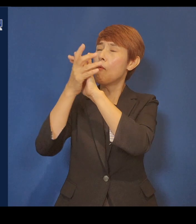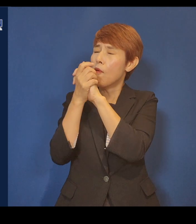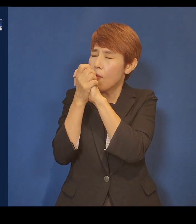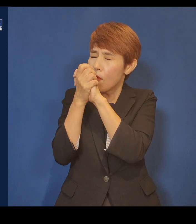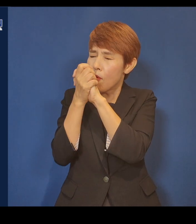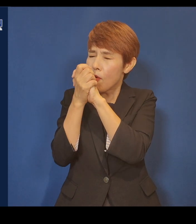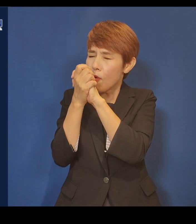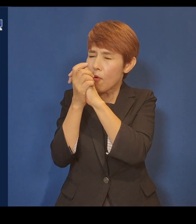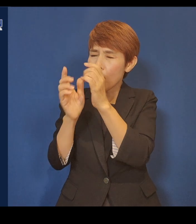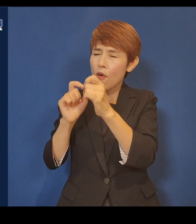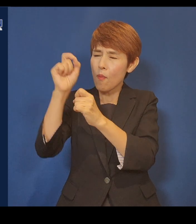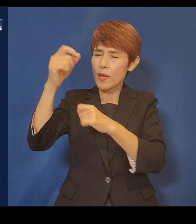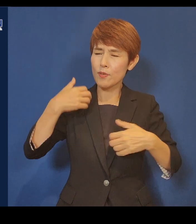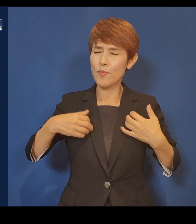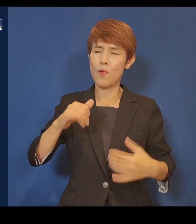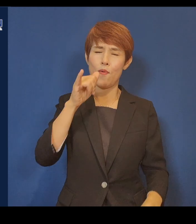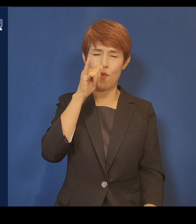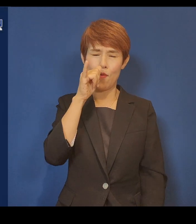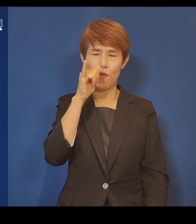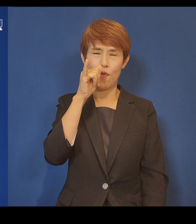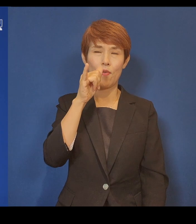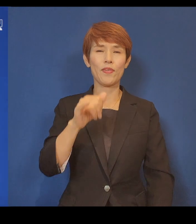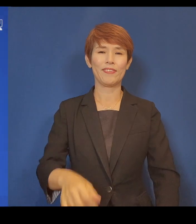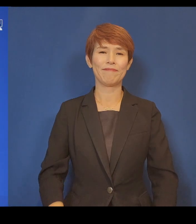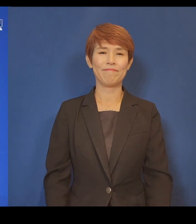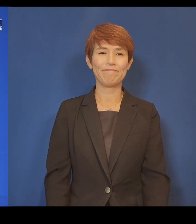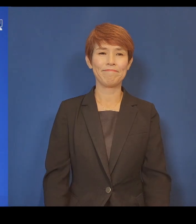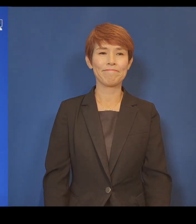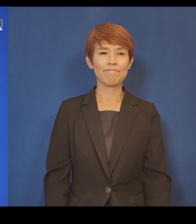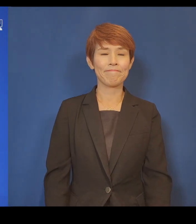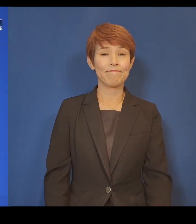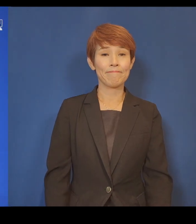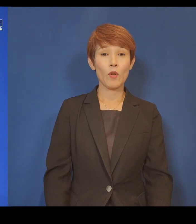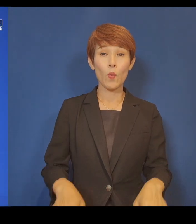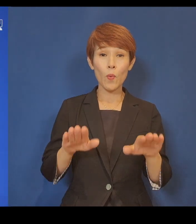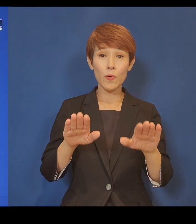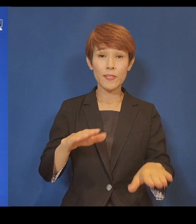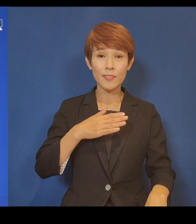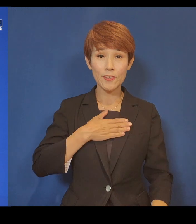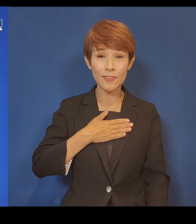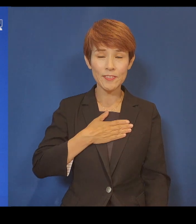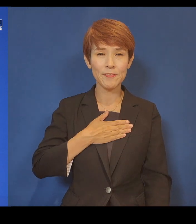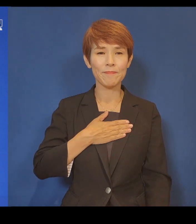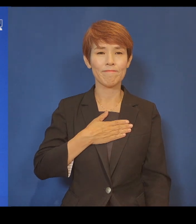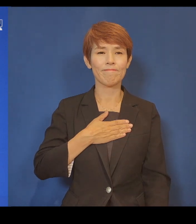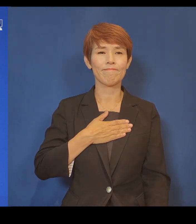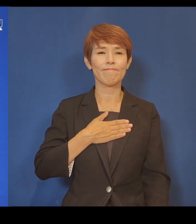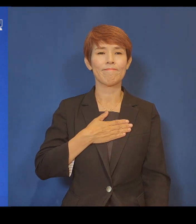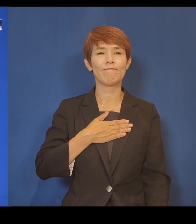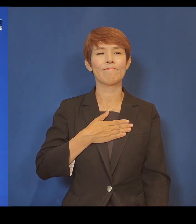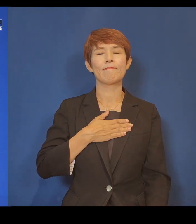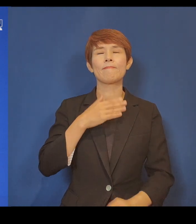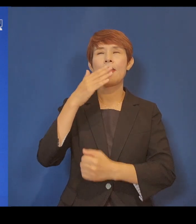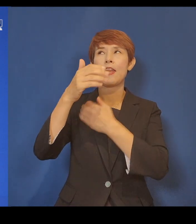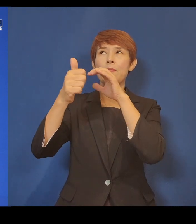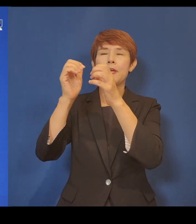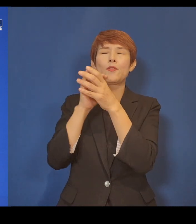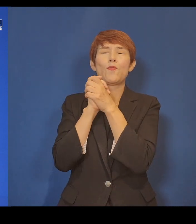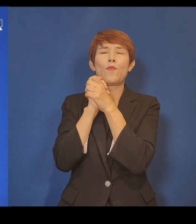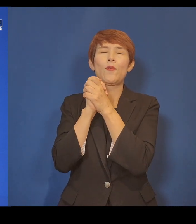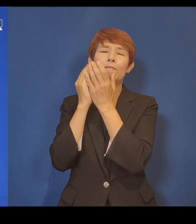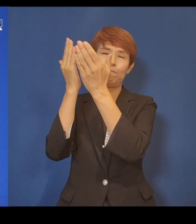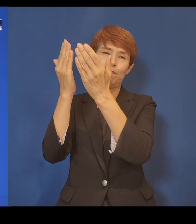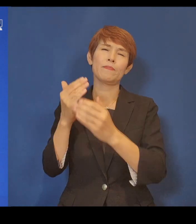오른쪽에는 영원한 즐거움이 있나이다. 그래서 저는 오늘 이기적인 기도를 하나님 앞에 하려고